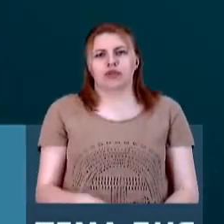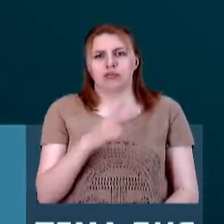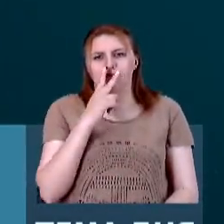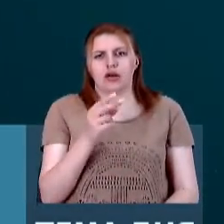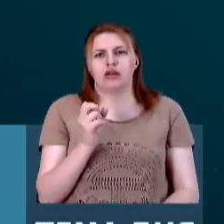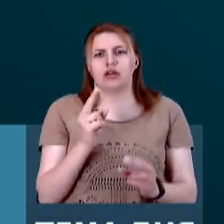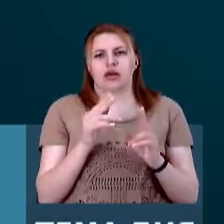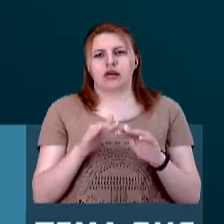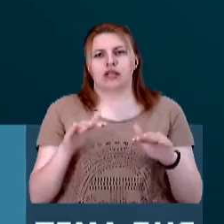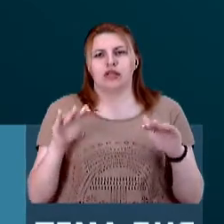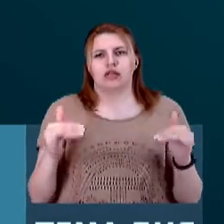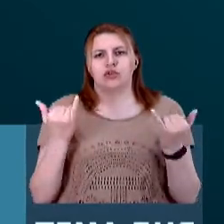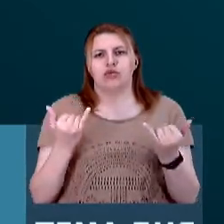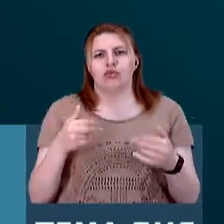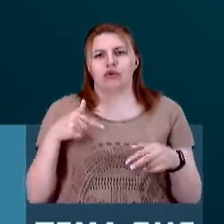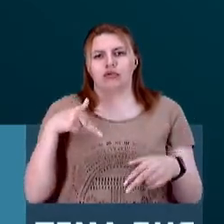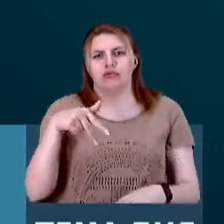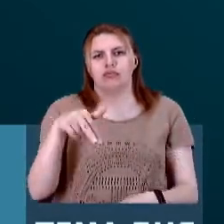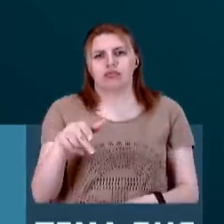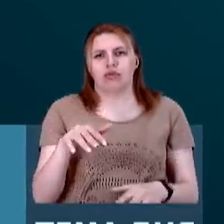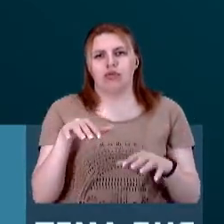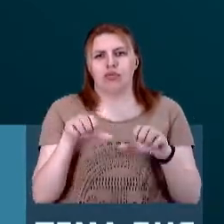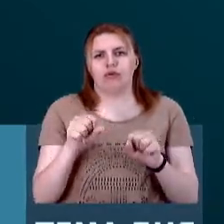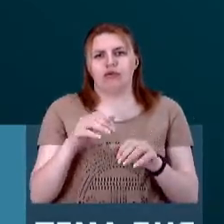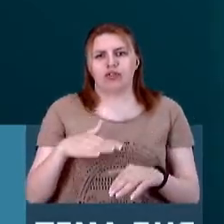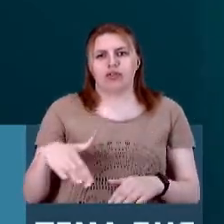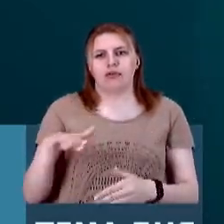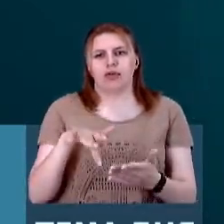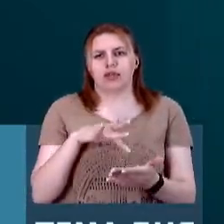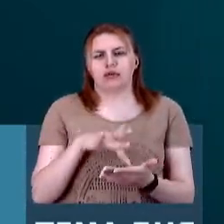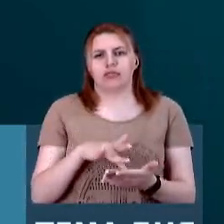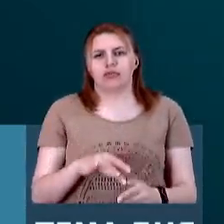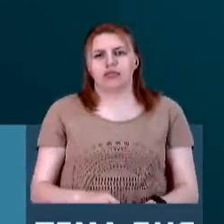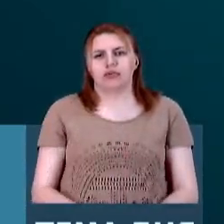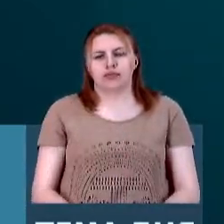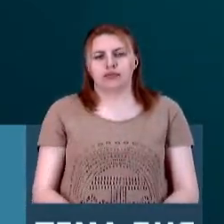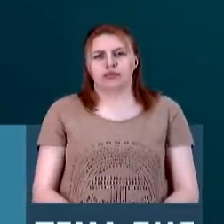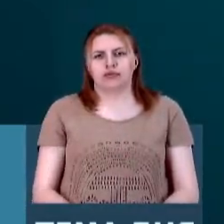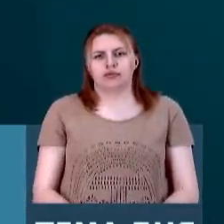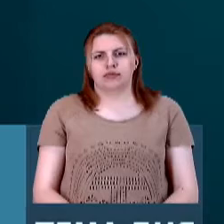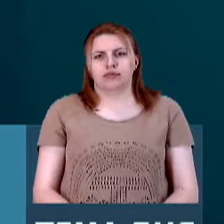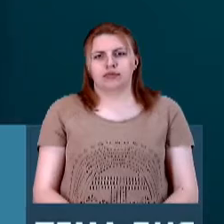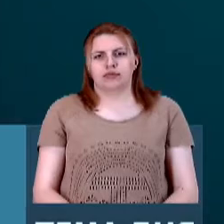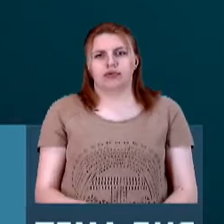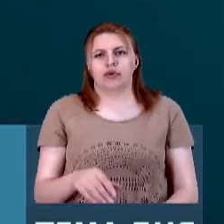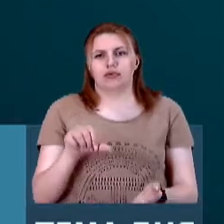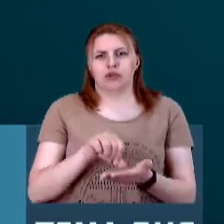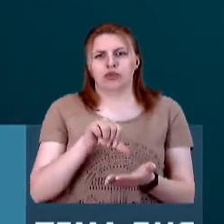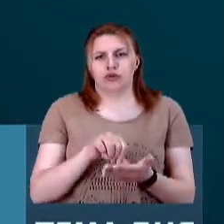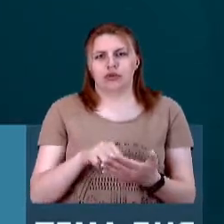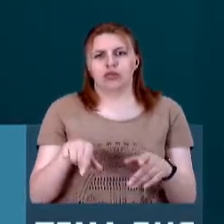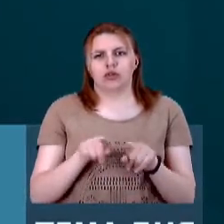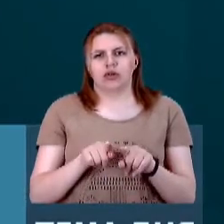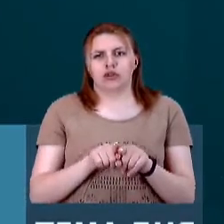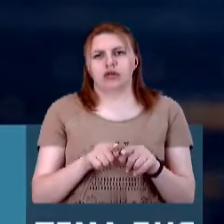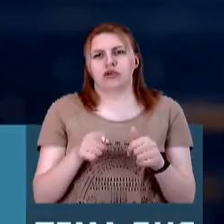сьогодні марширували окупованим містом. беручи участь у так званому параді